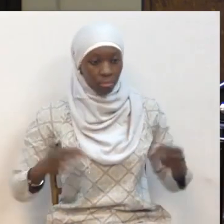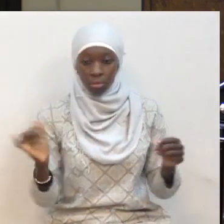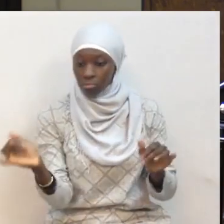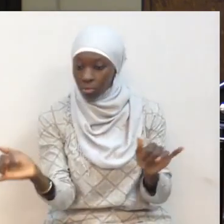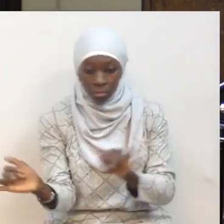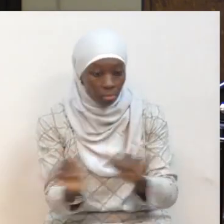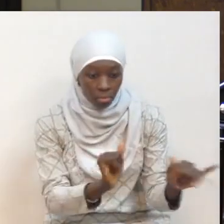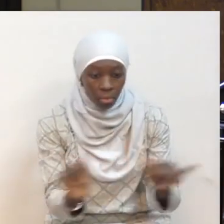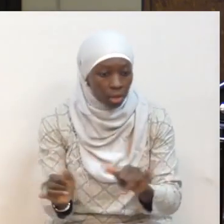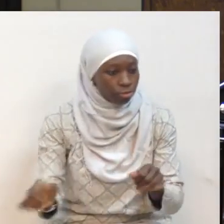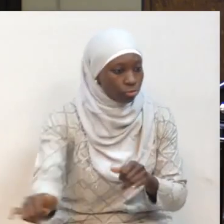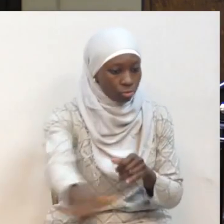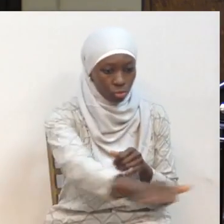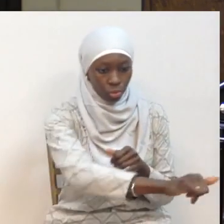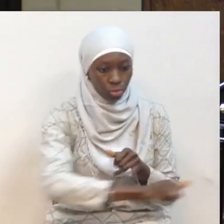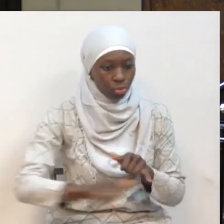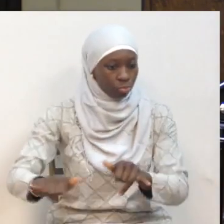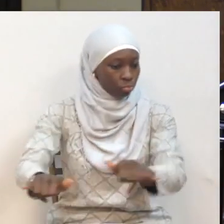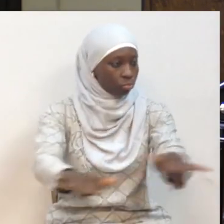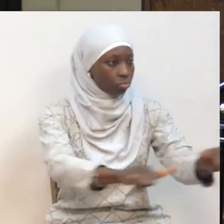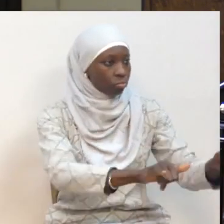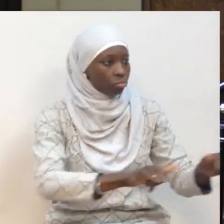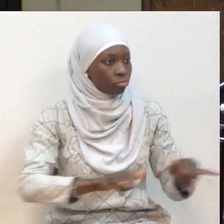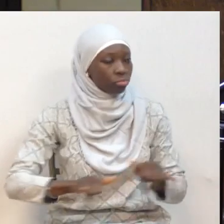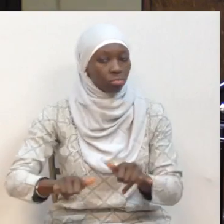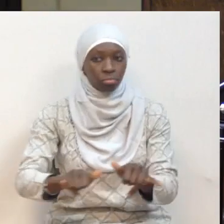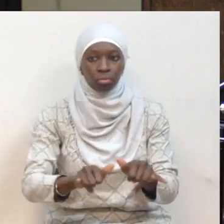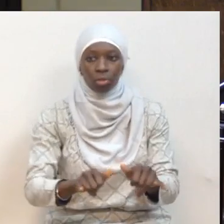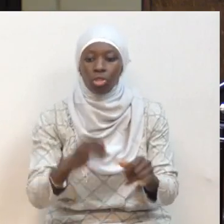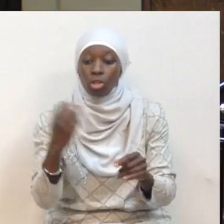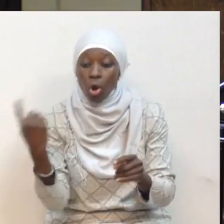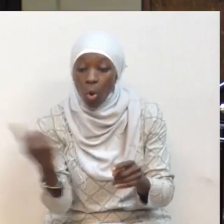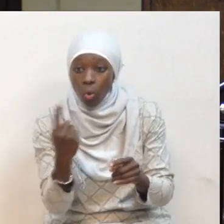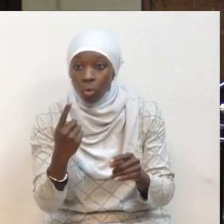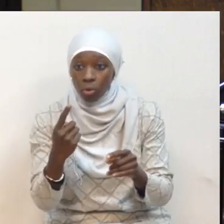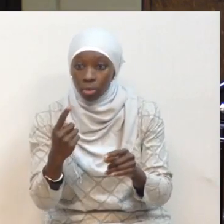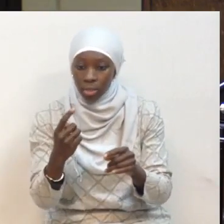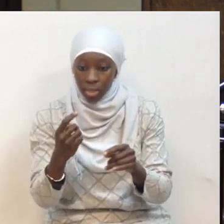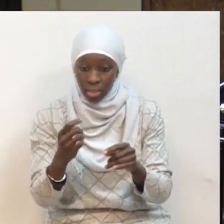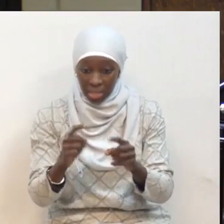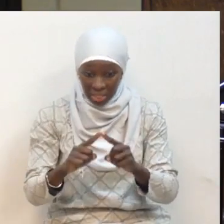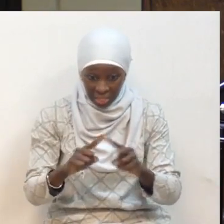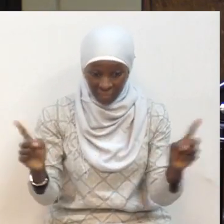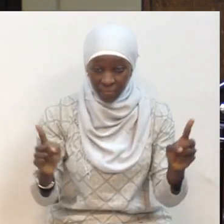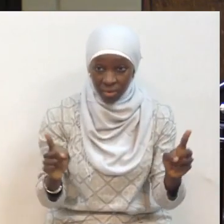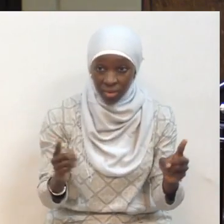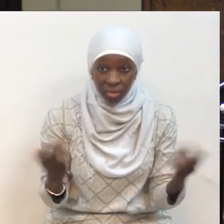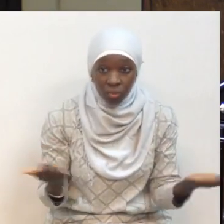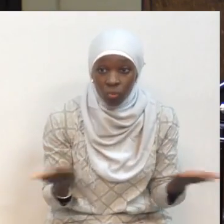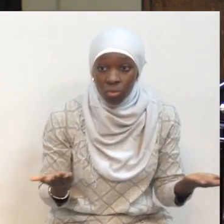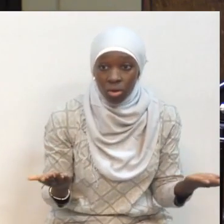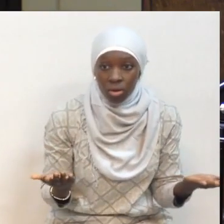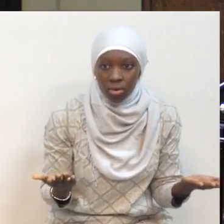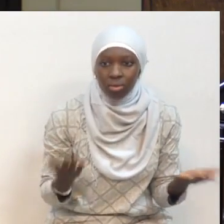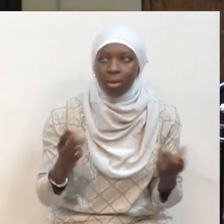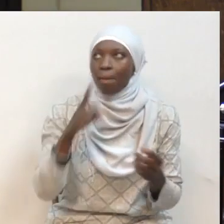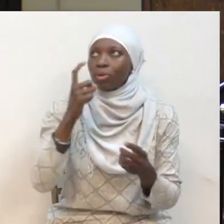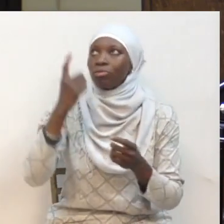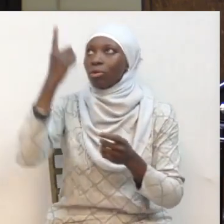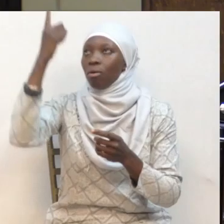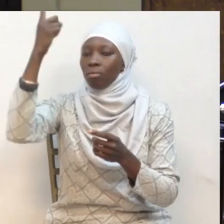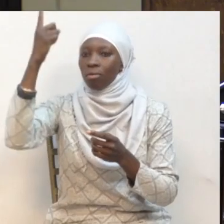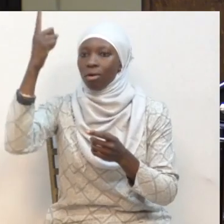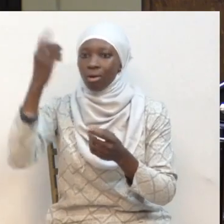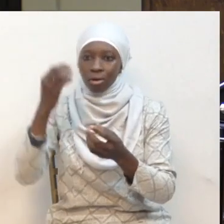يُوحَى إِلَيْهِ. The only difference is I get revelation. That's the only difference. So this